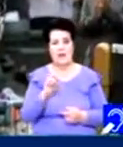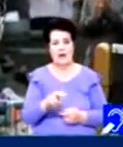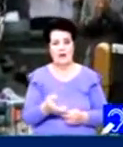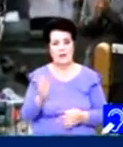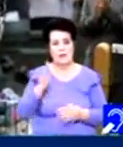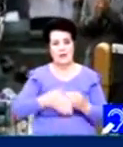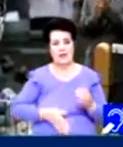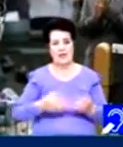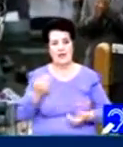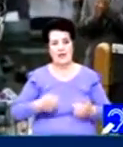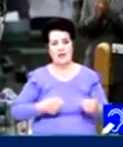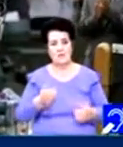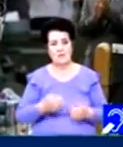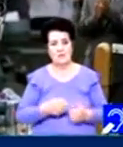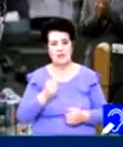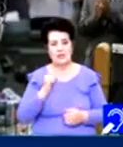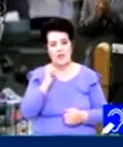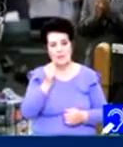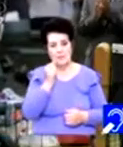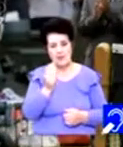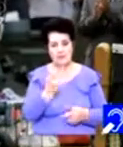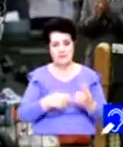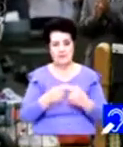încheierea competiției, iar mâine se va întoarce în țară.